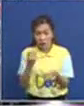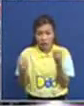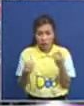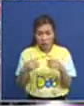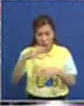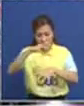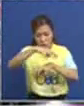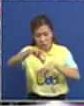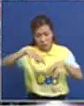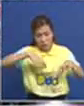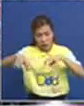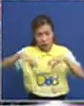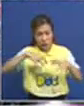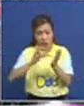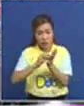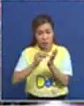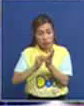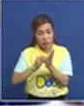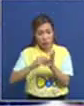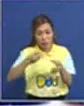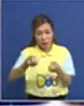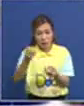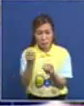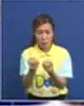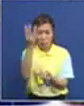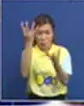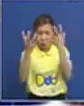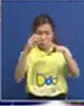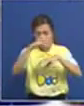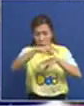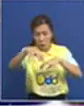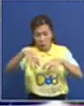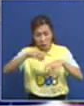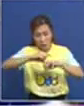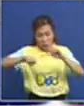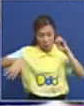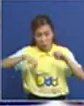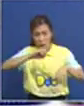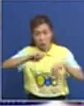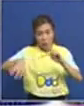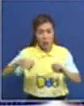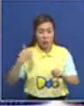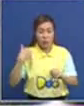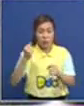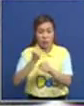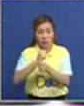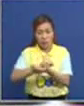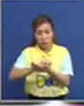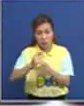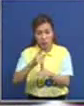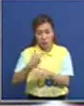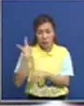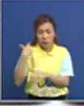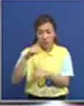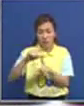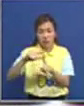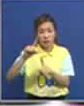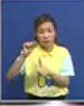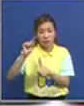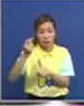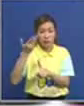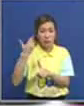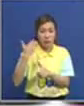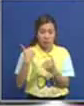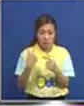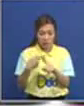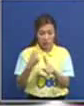ากกรุงเทพมหานครรื้อถอนสิ่งปลูกสร้างที่รุกล้ำคลององอ่างตั้งแต่วันที่20ตุลาคมที่ผ่านมาค่ะซึ่งผู้ค้า